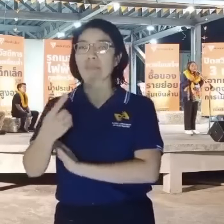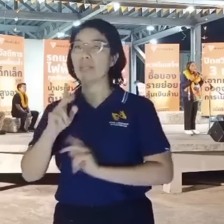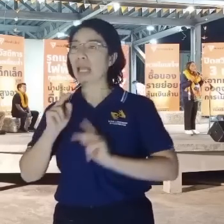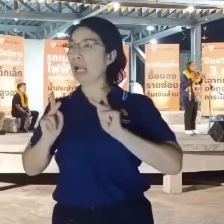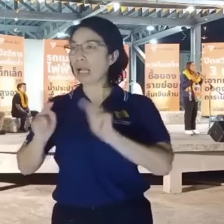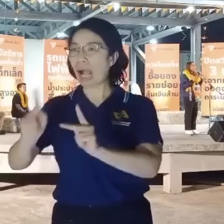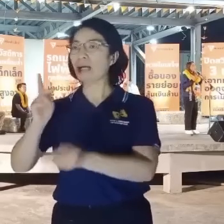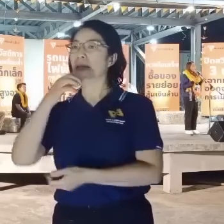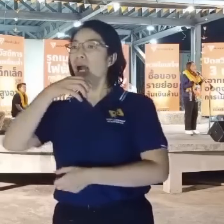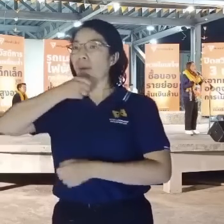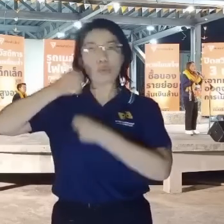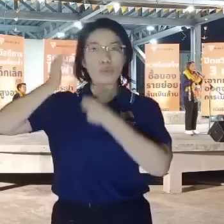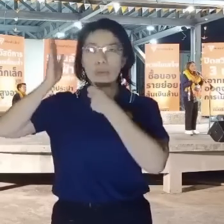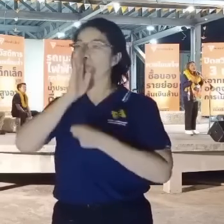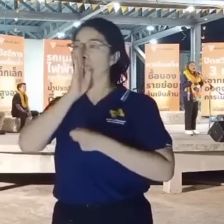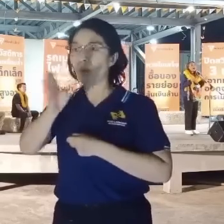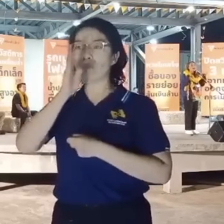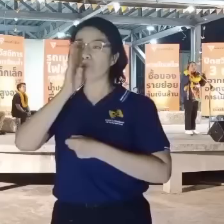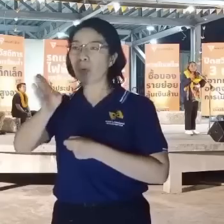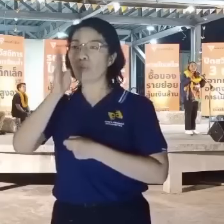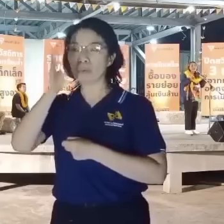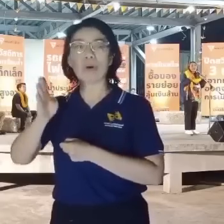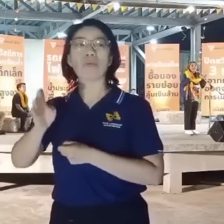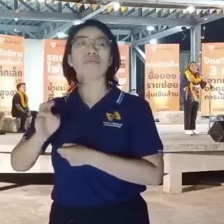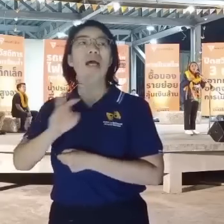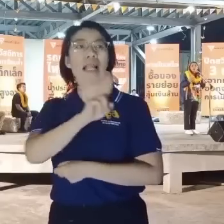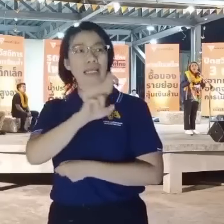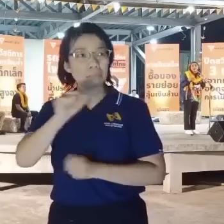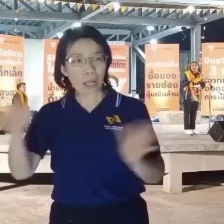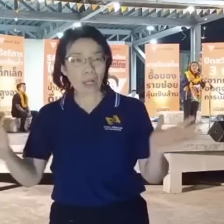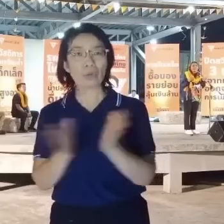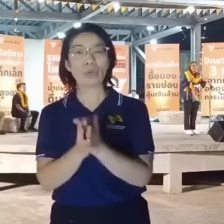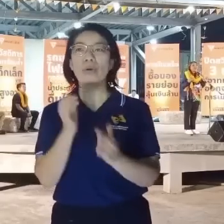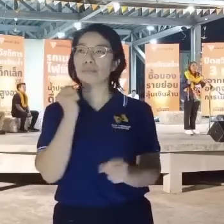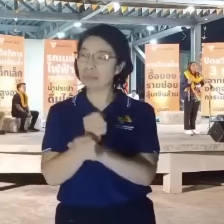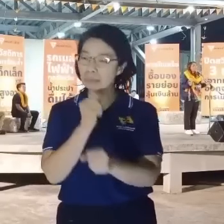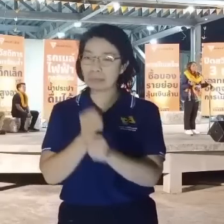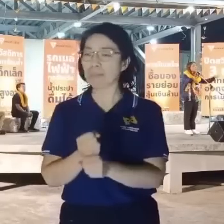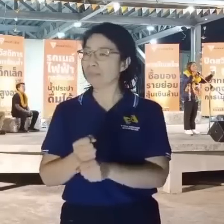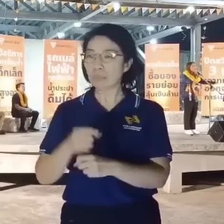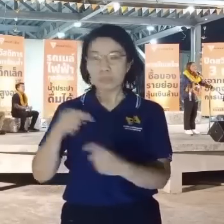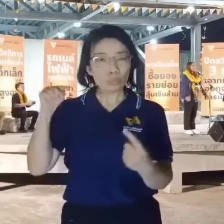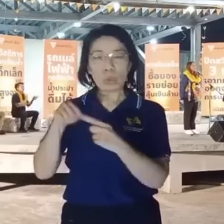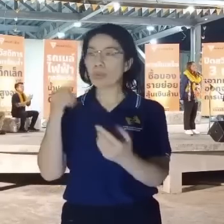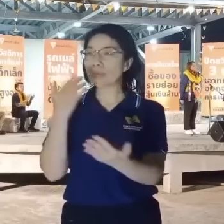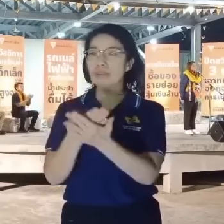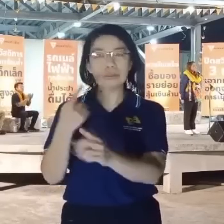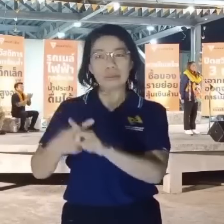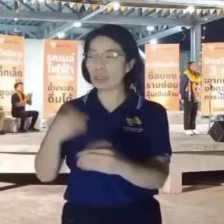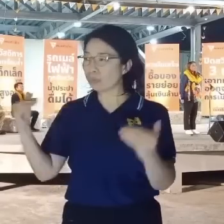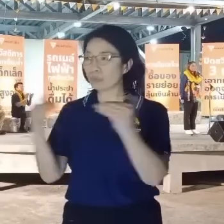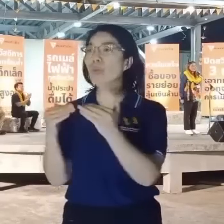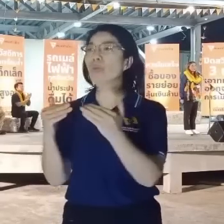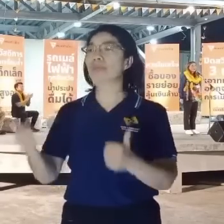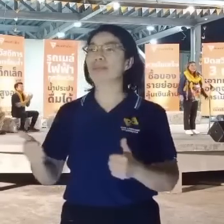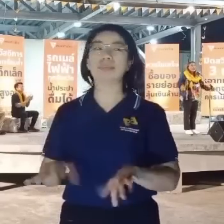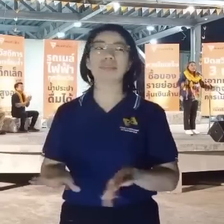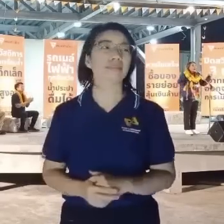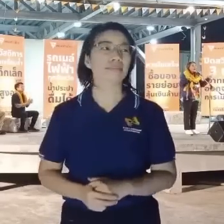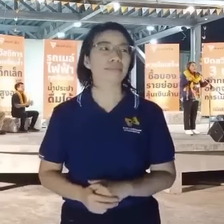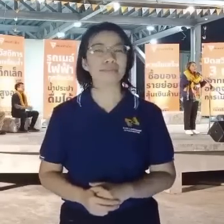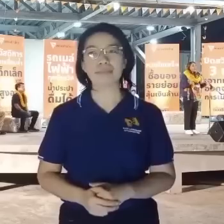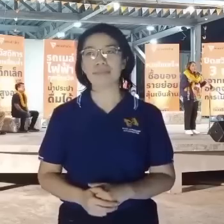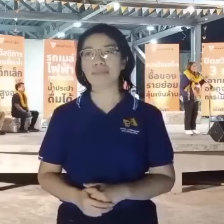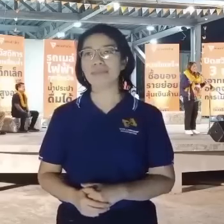ดอย่างตรงไปตรงมาในสภาทำงานได้คุ้มค่าภาษีประชาชนใช่ไม่ใช่